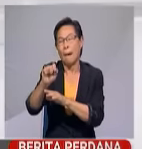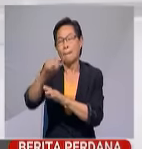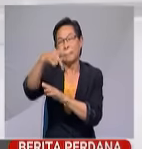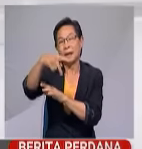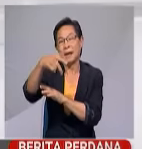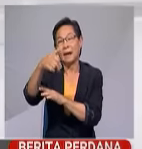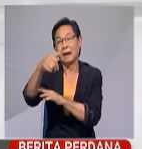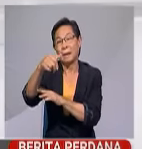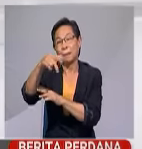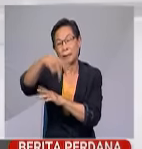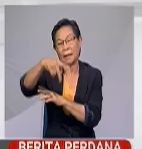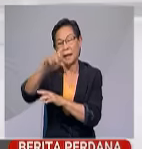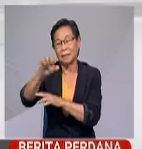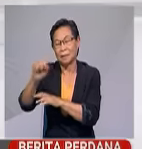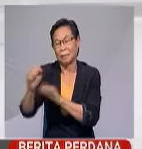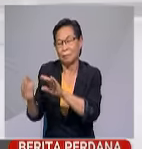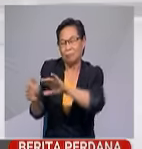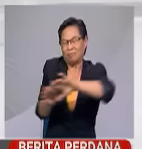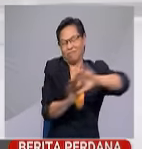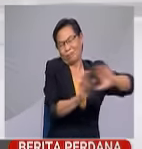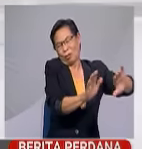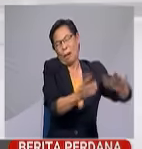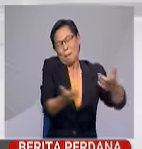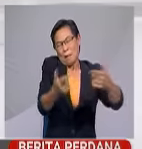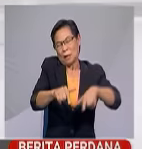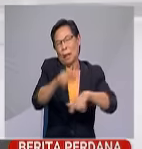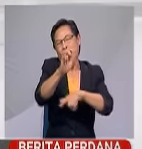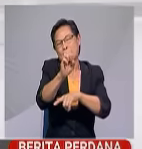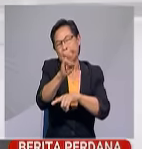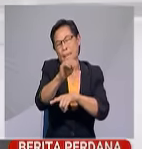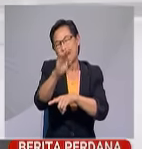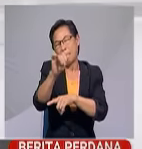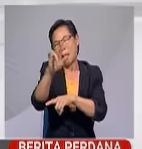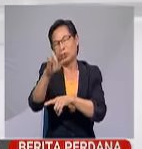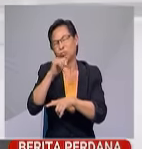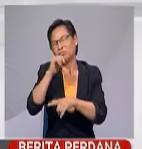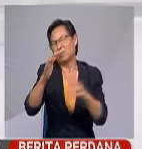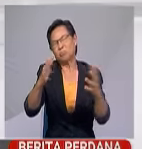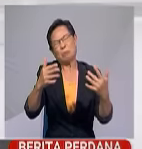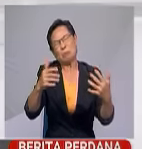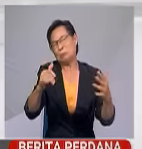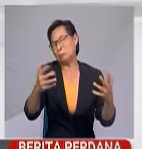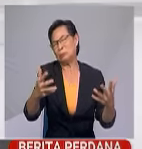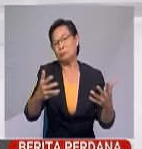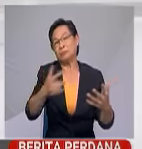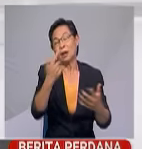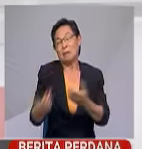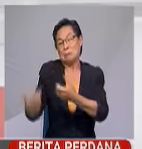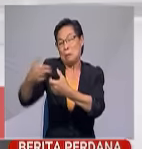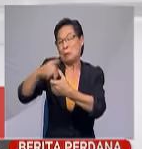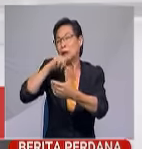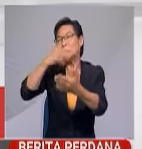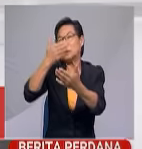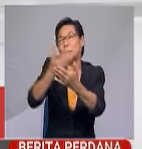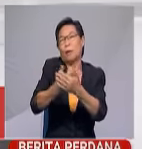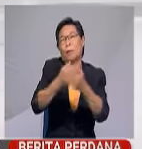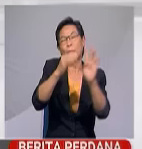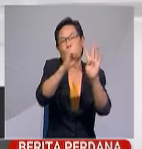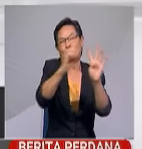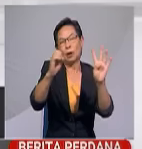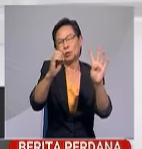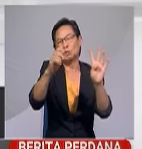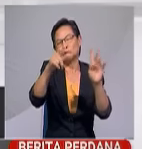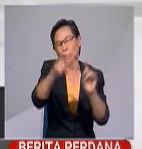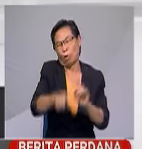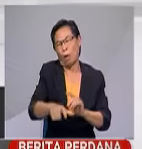PSS yang berlangsung di Membakut pagi tadi tidak mendapat sambutan. Ia berikutan hanya disertai tidak sampai 400